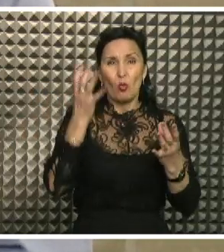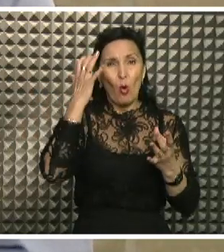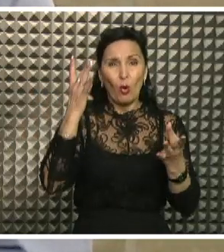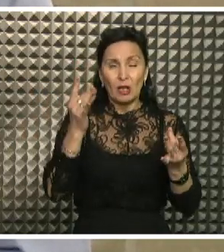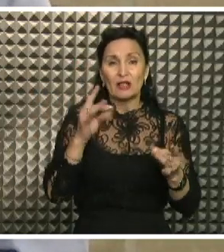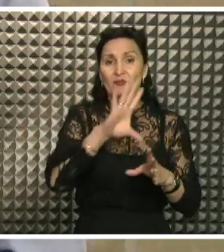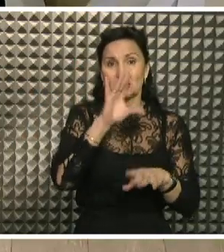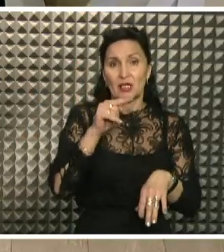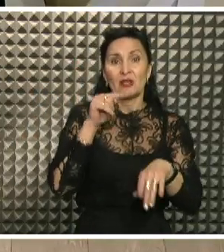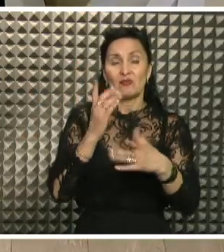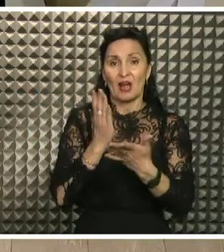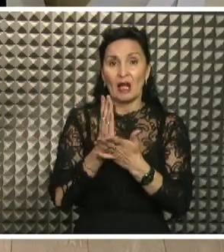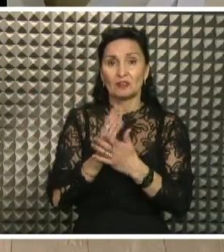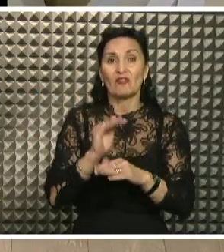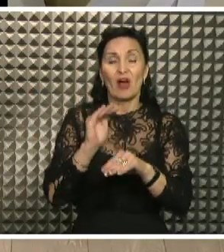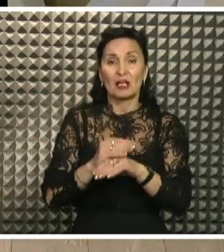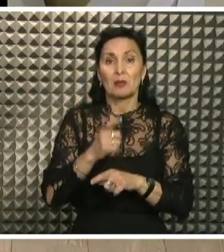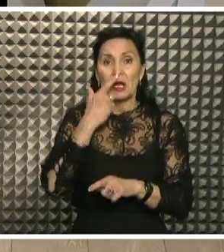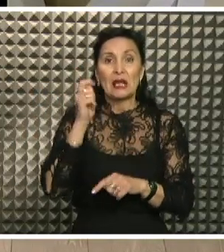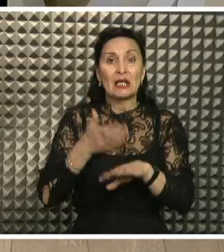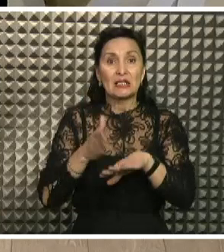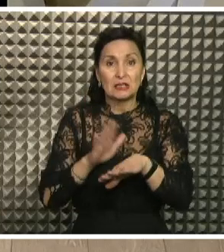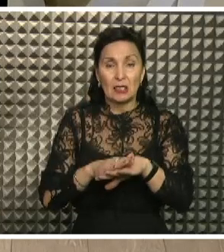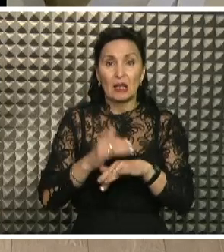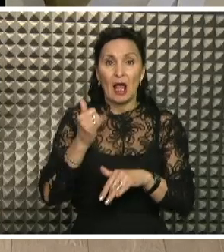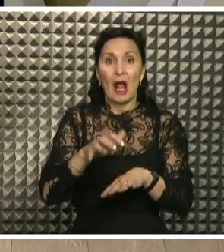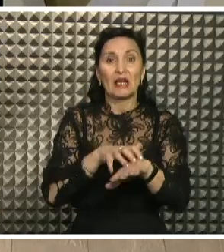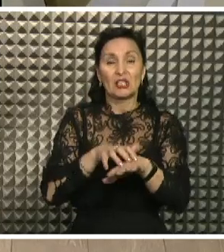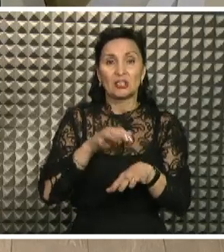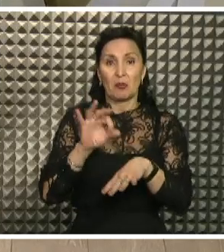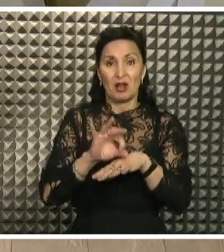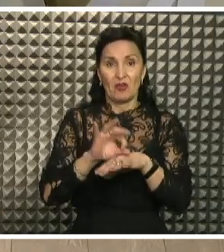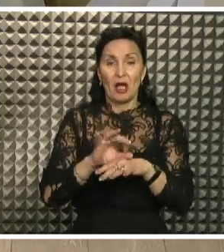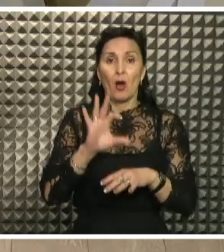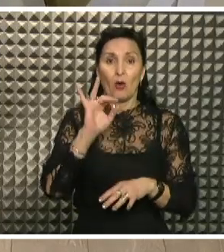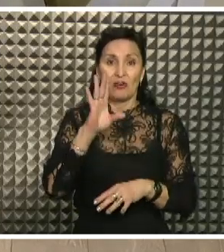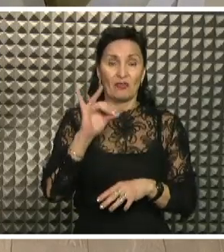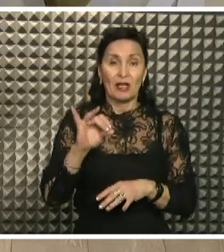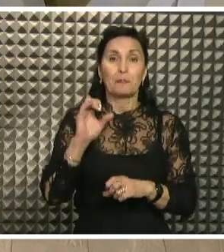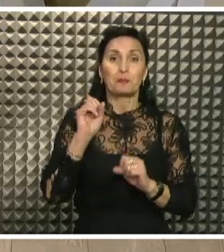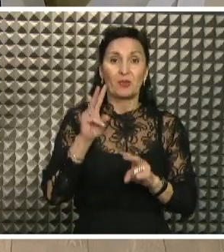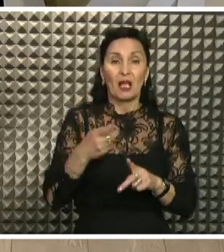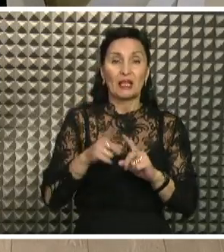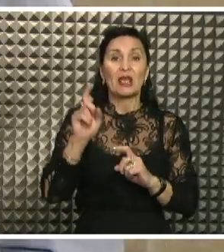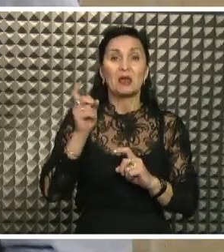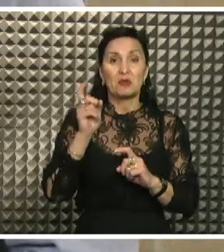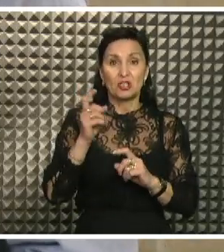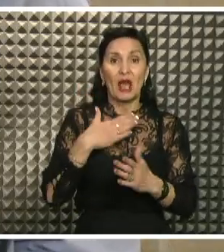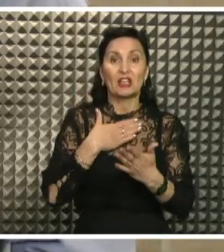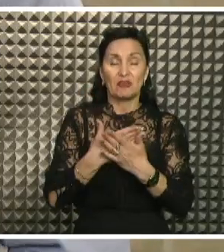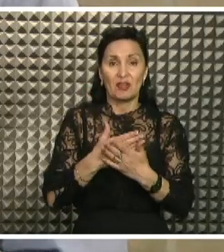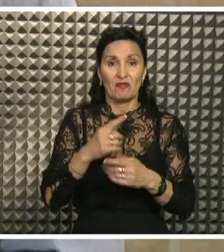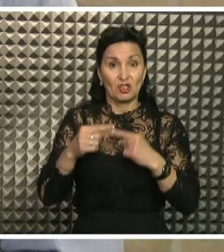они являются факторами риска для развития, прежде всего, аллергических заболеваний респираторного тракта, так как это химически активные